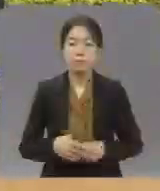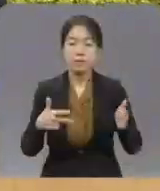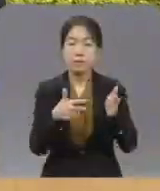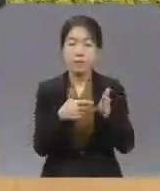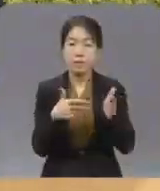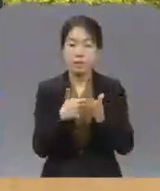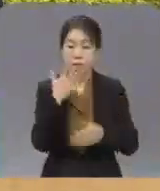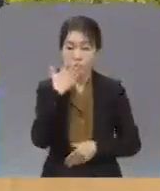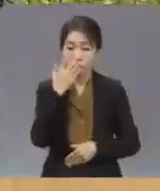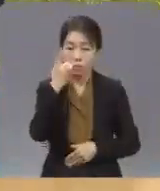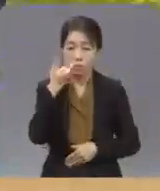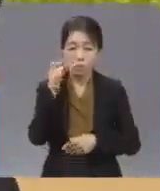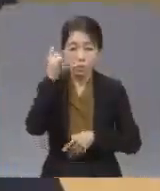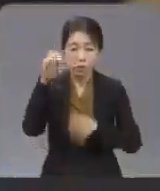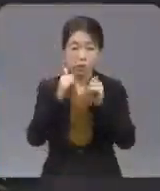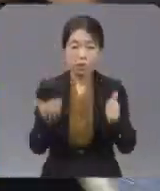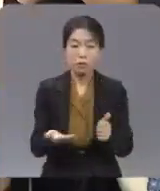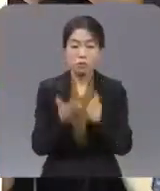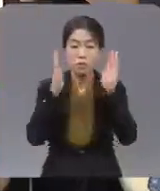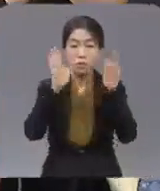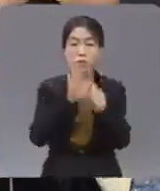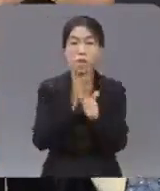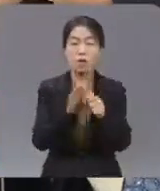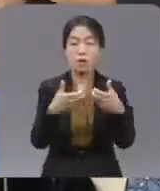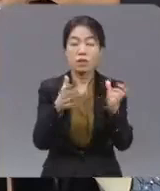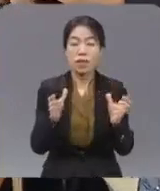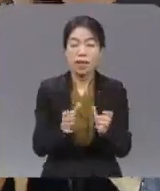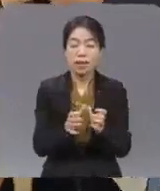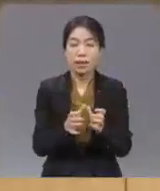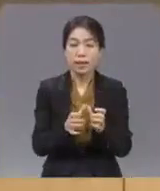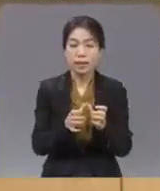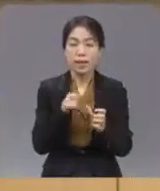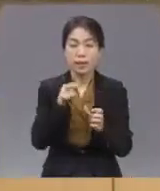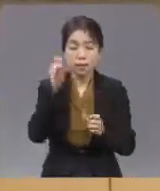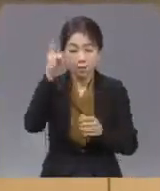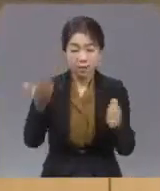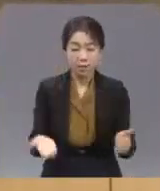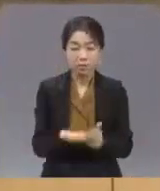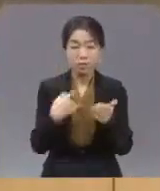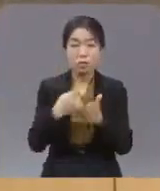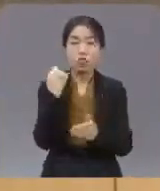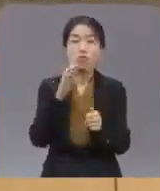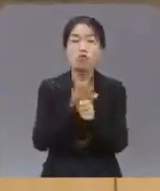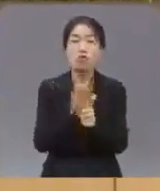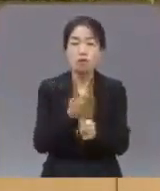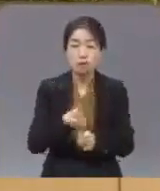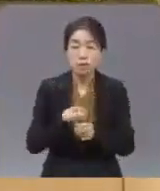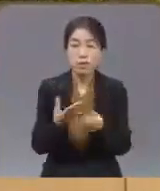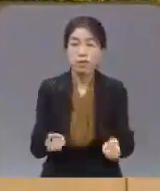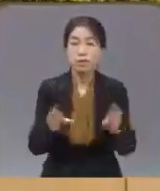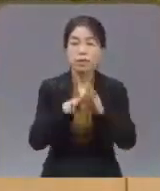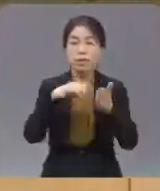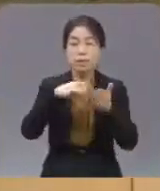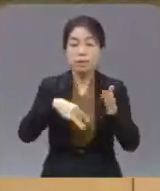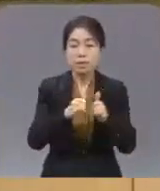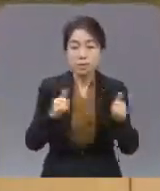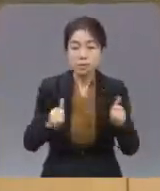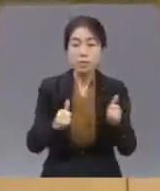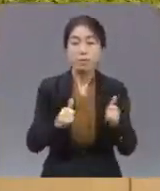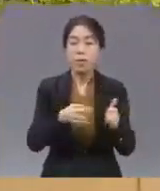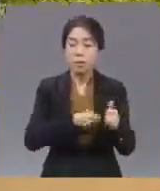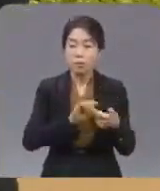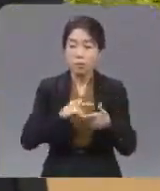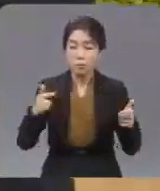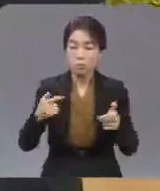재단법인 순천시 인재육성 장학회가 순천시 인재육성을 위한 후원금 전달식을 열고 세무사와 산림조합 등의